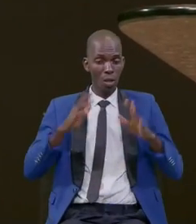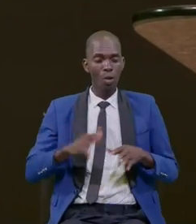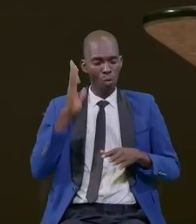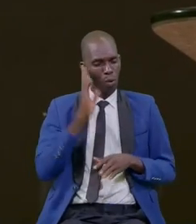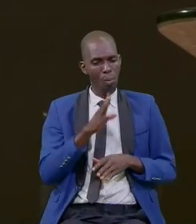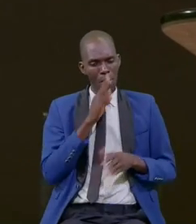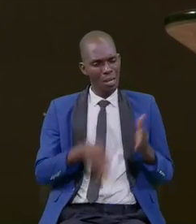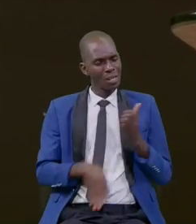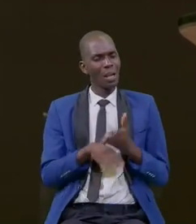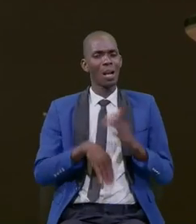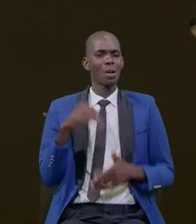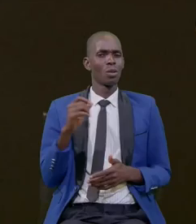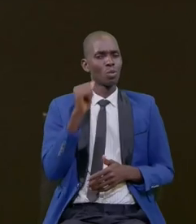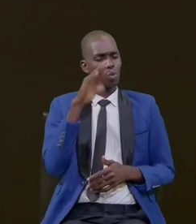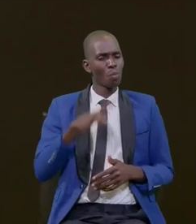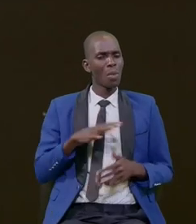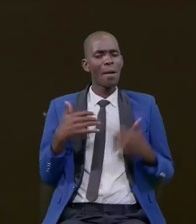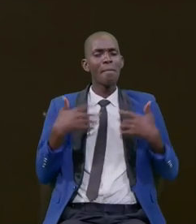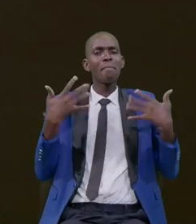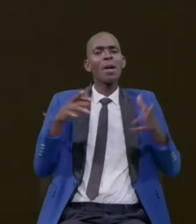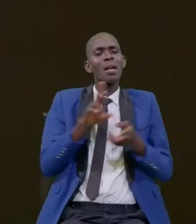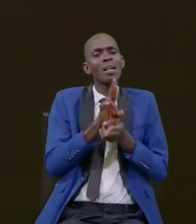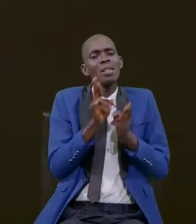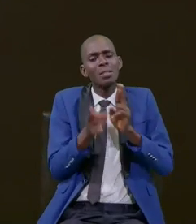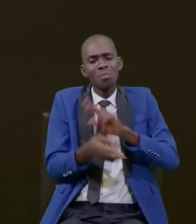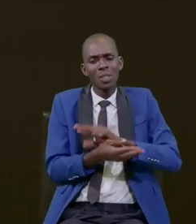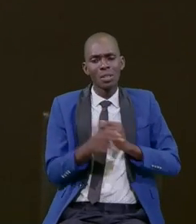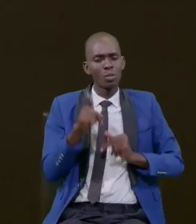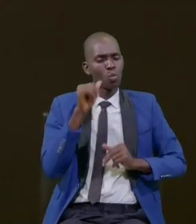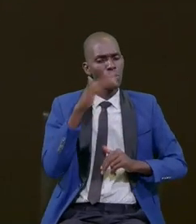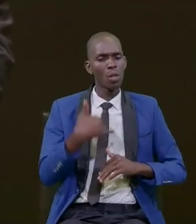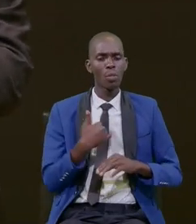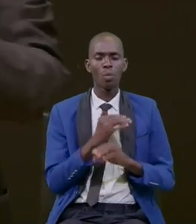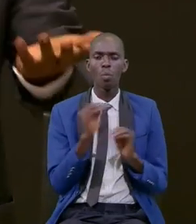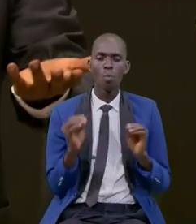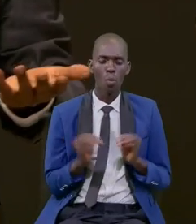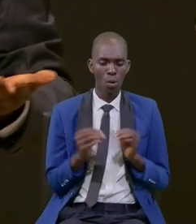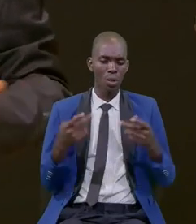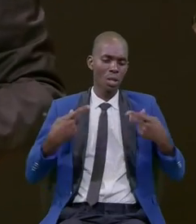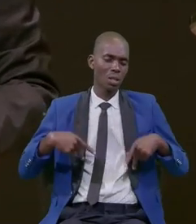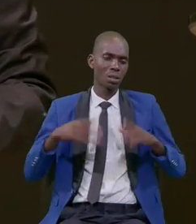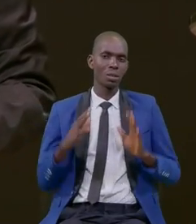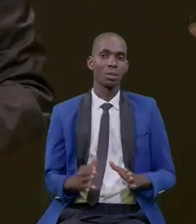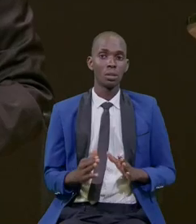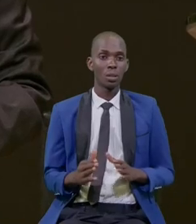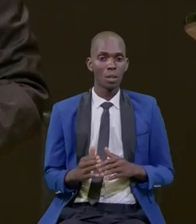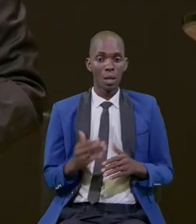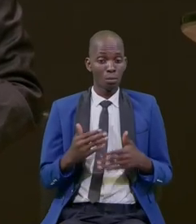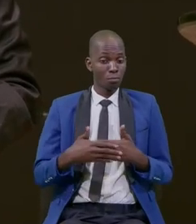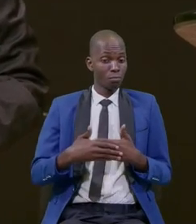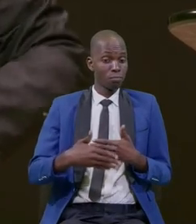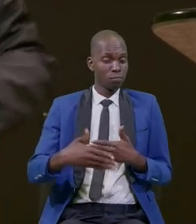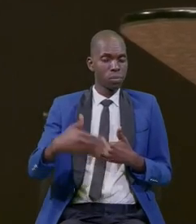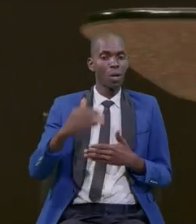prostituée sera lapidée, chassée. Elle s'était repentie. Elle n'était plus